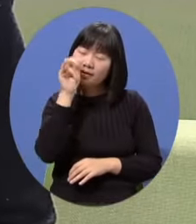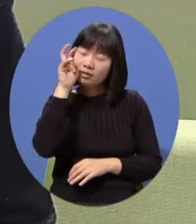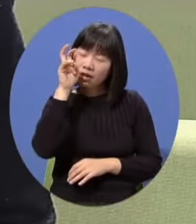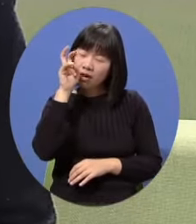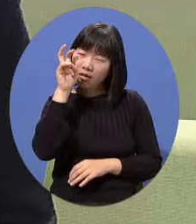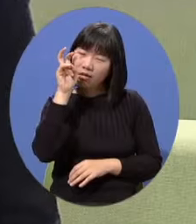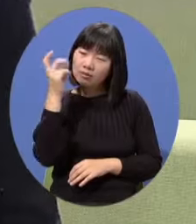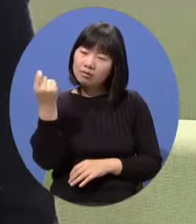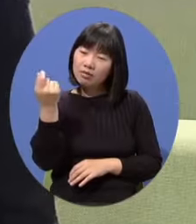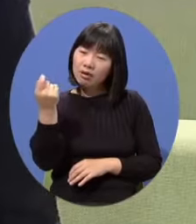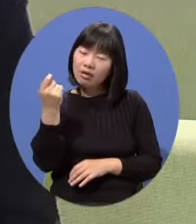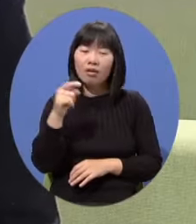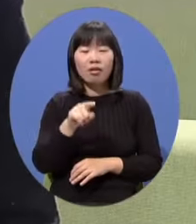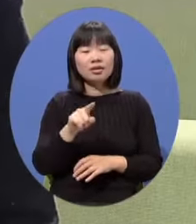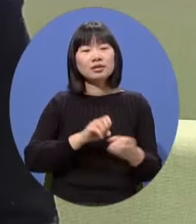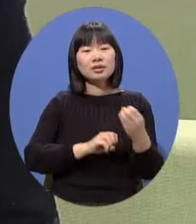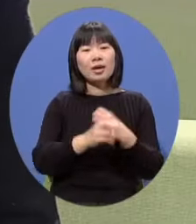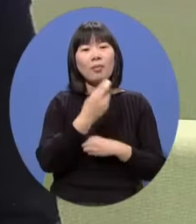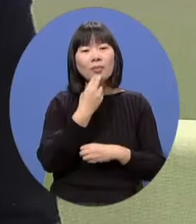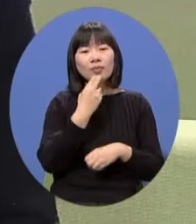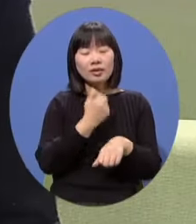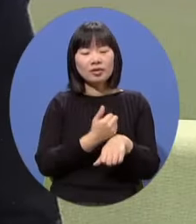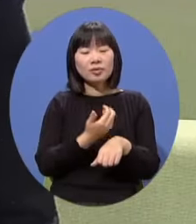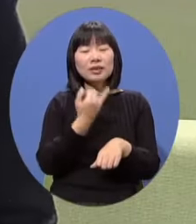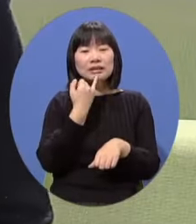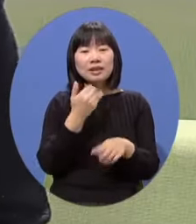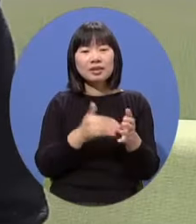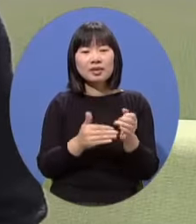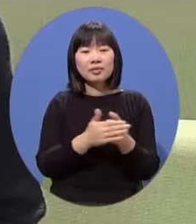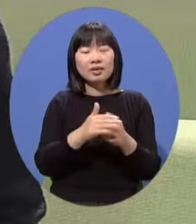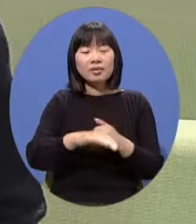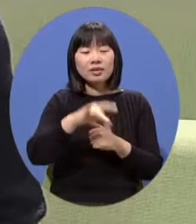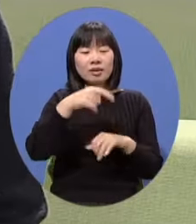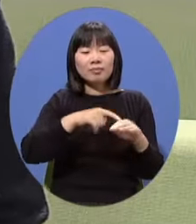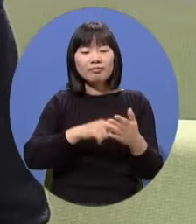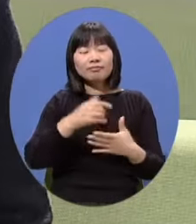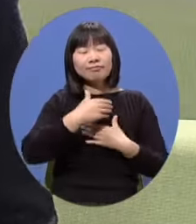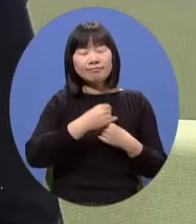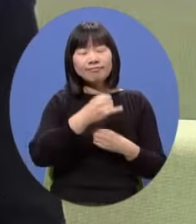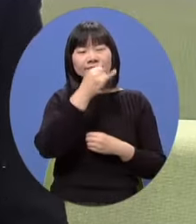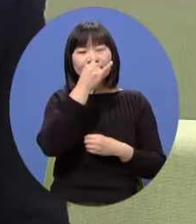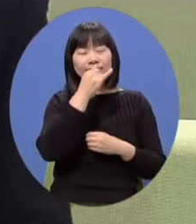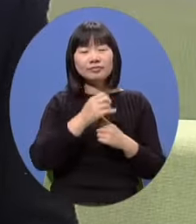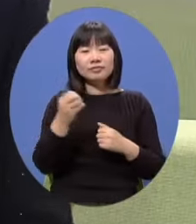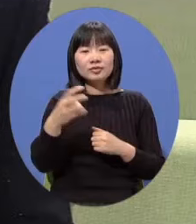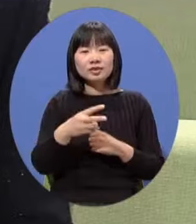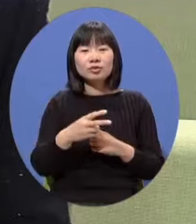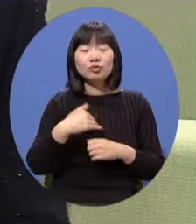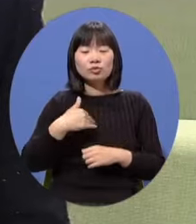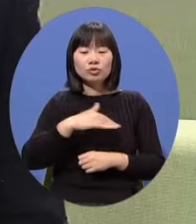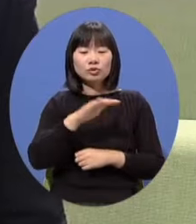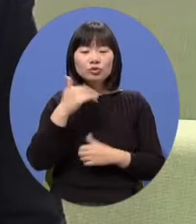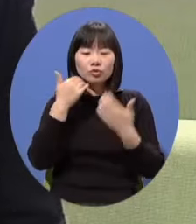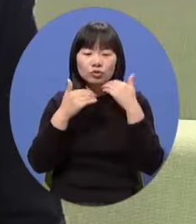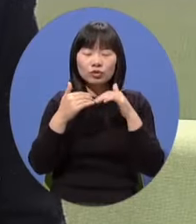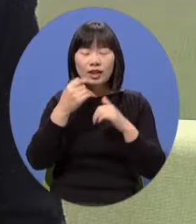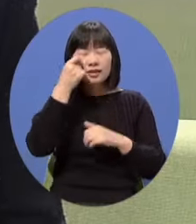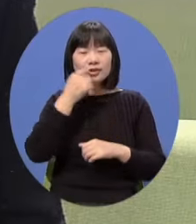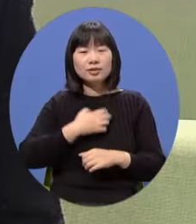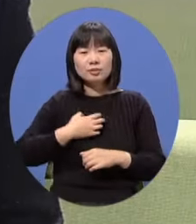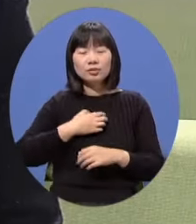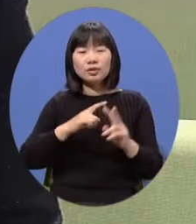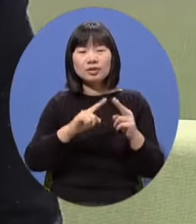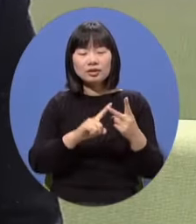보네. 이건 얘가 답을 안 해도 돼서 일단은 아이가 좀 마음이 편해요. 그리고 우리는 누구나